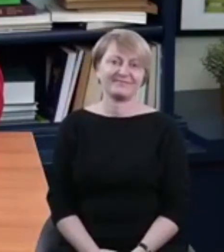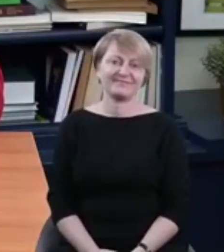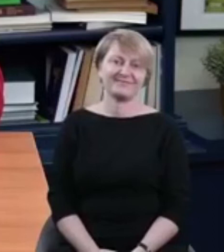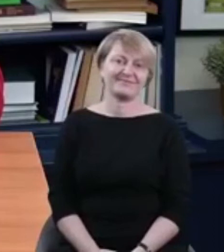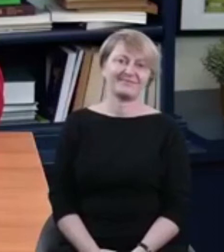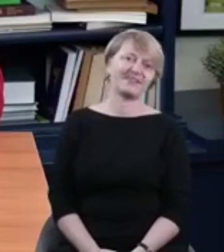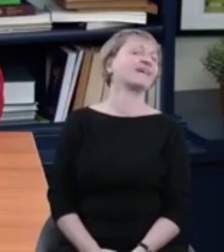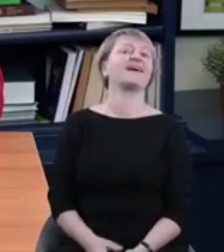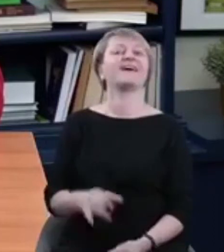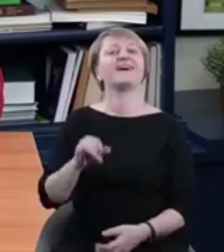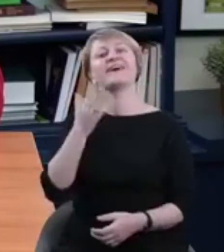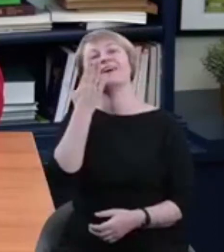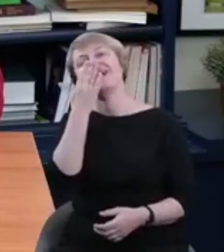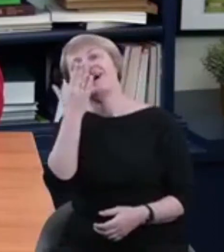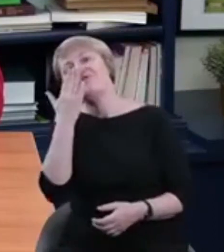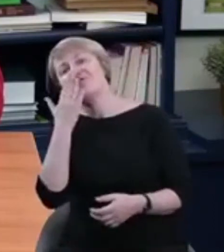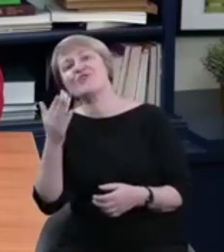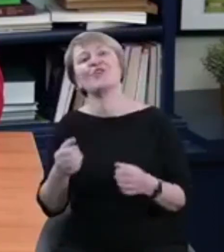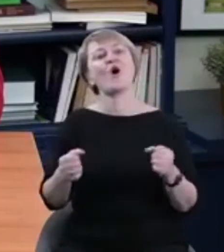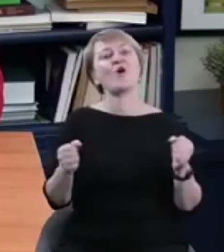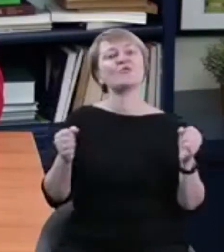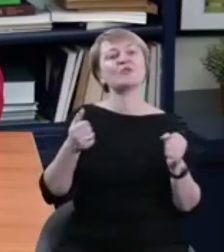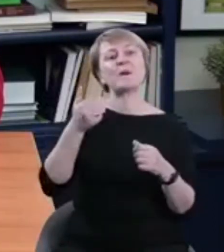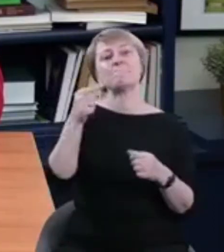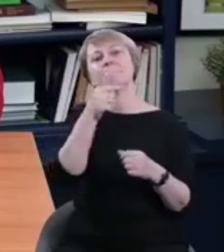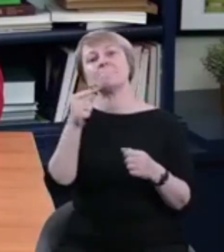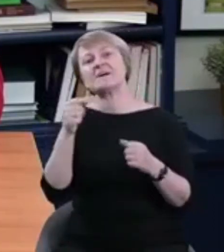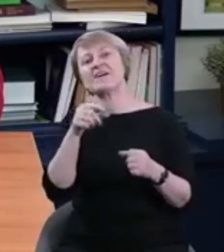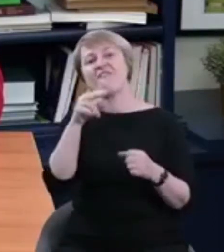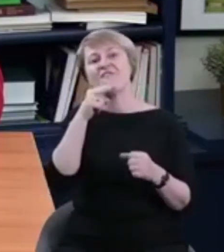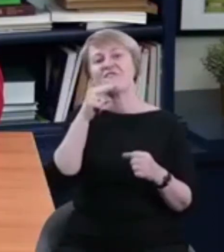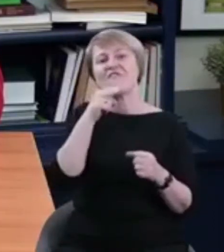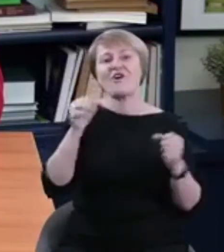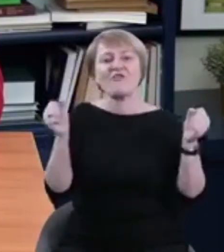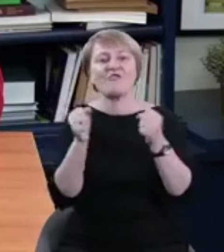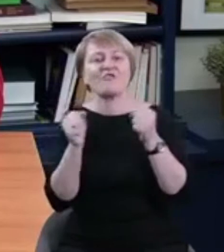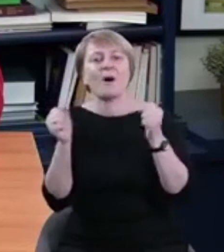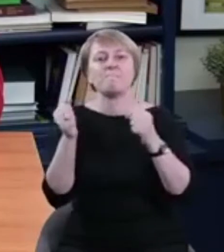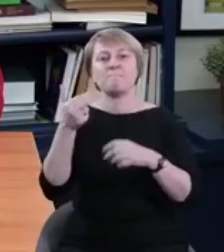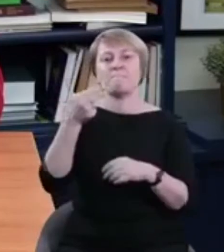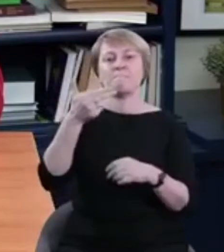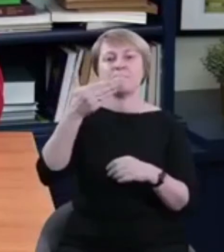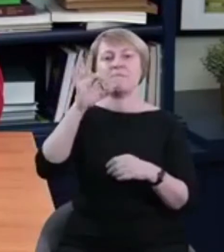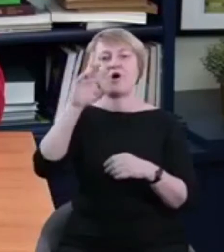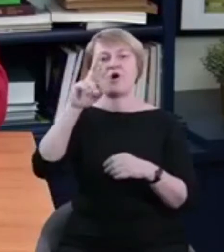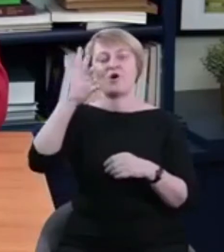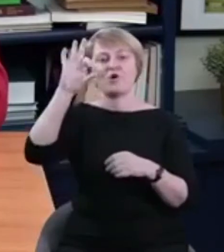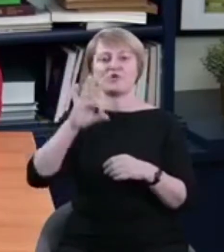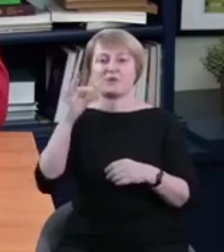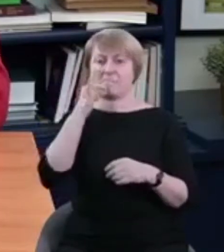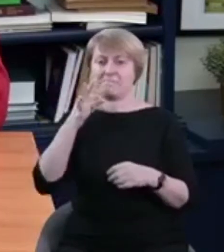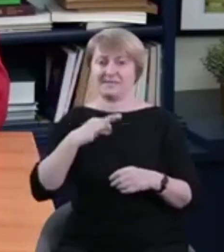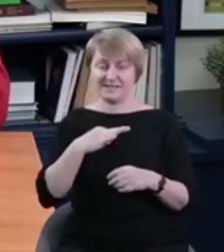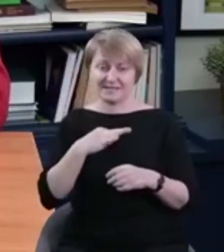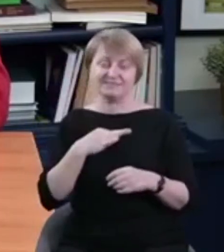jak morsowanie pani pani pyta mnie jak się rysuje pan mariusz przepraszam panie